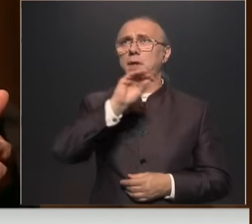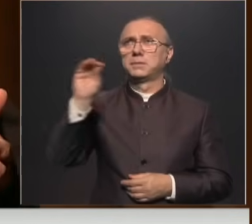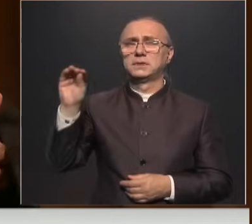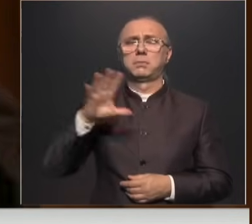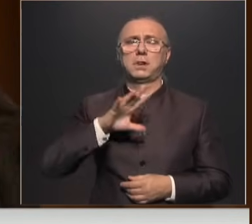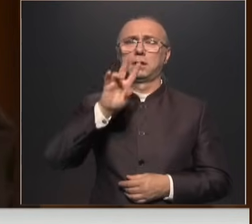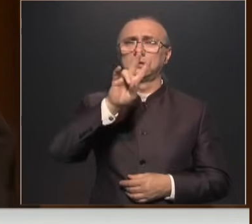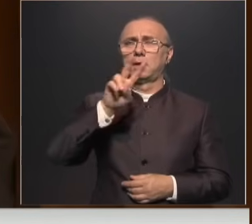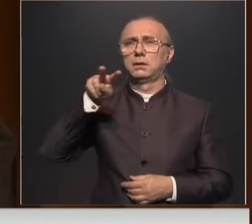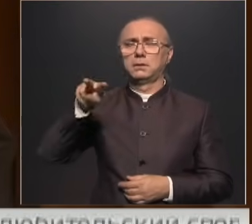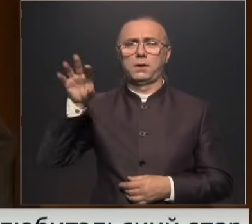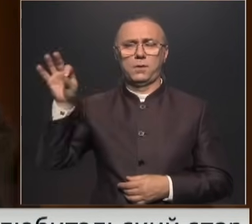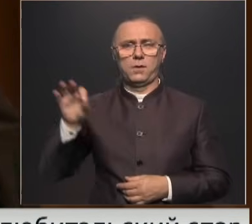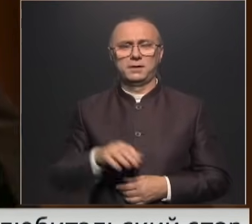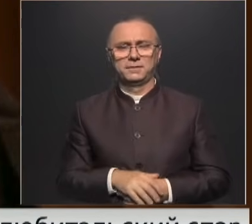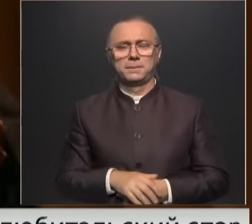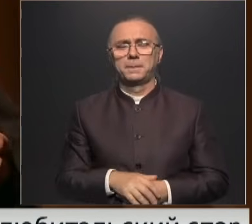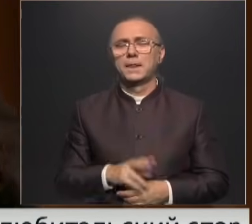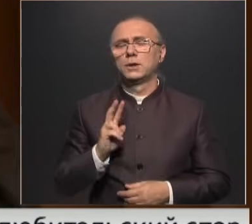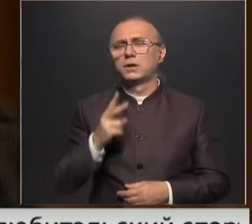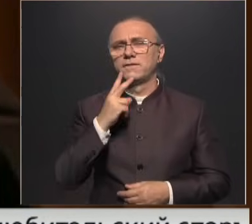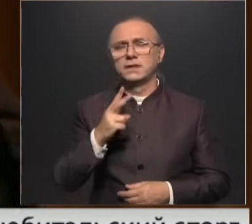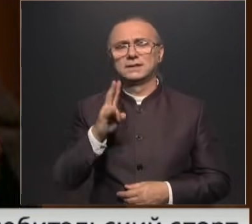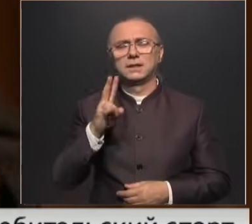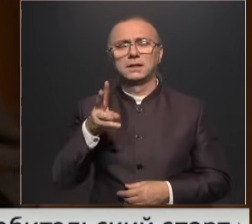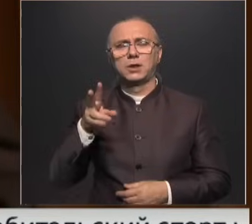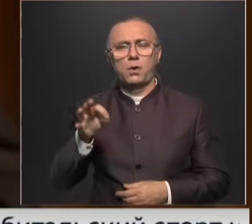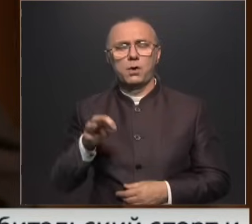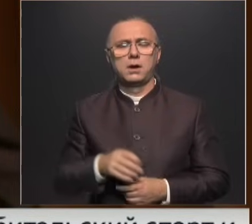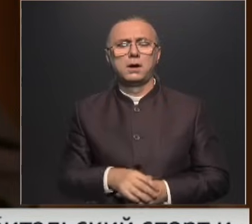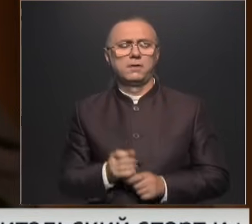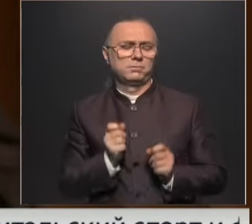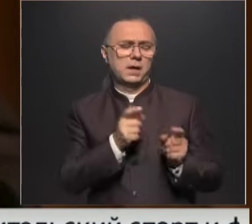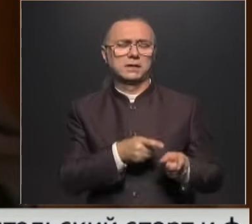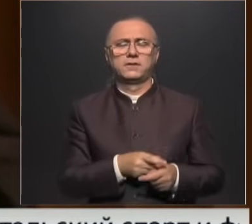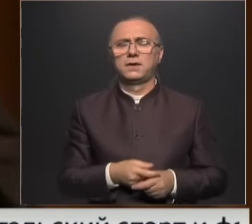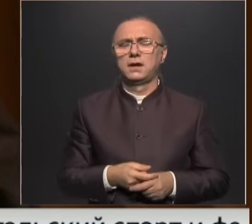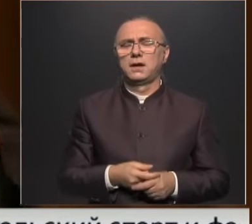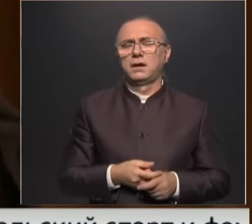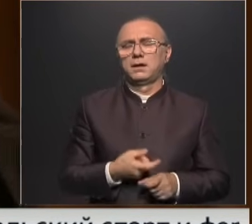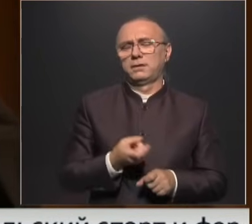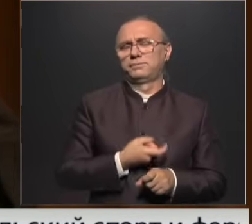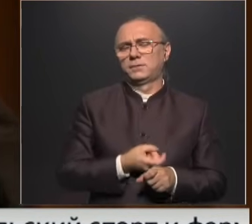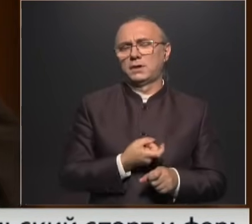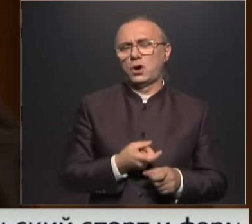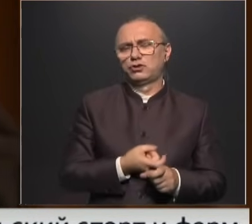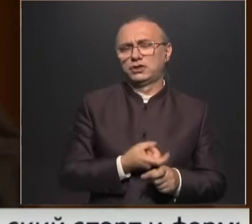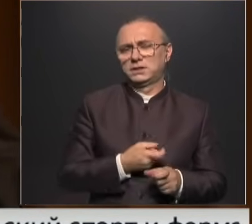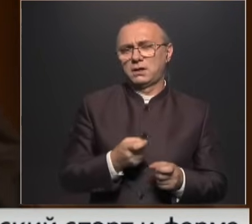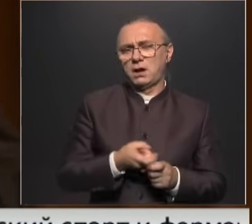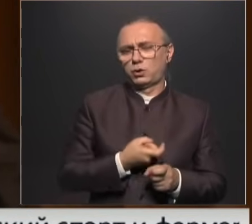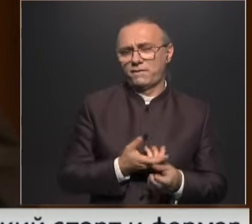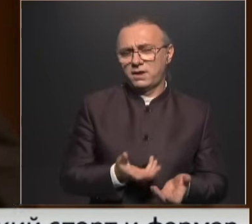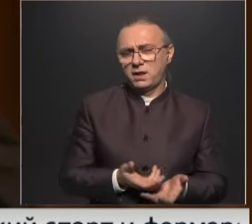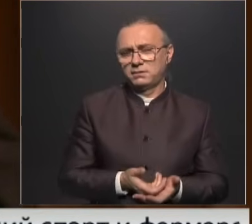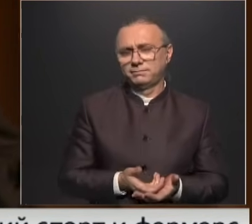«НЛО». Кто-то видел, что с НЛО сбрасывали недочищенный картофель. Еще видели, что НЛО, спустив